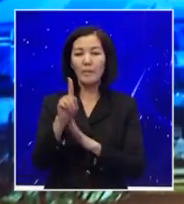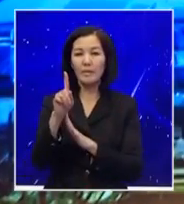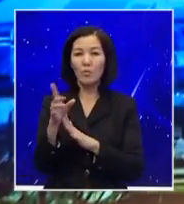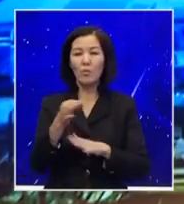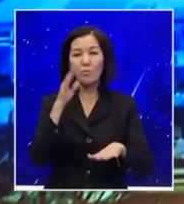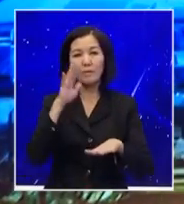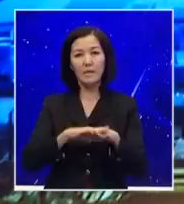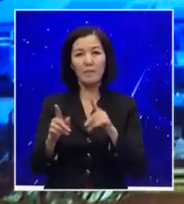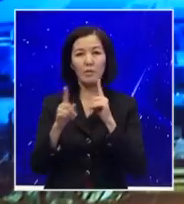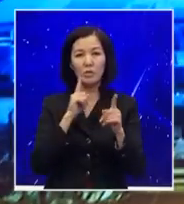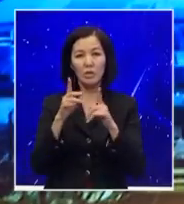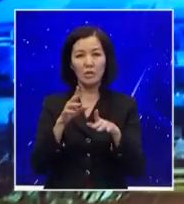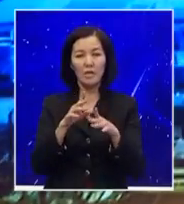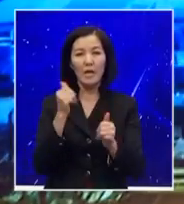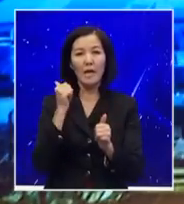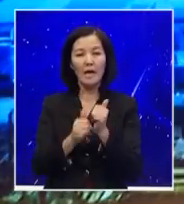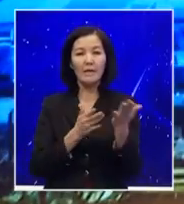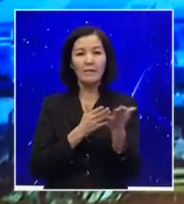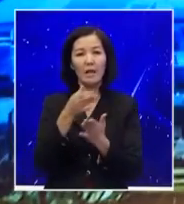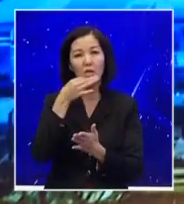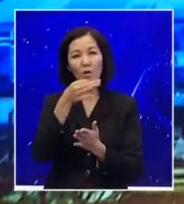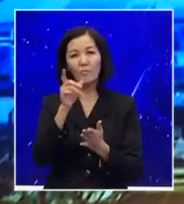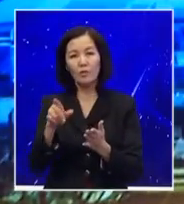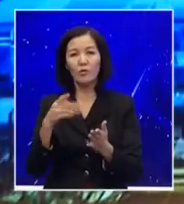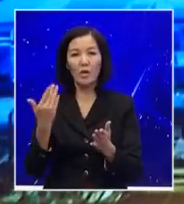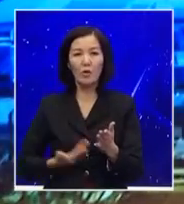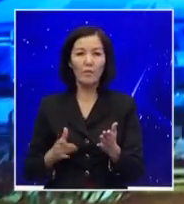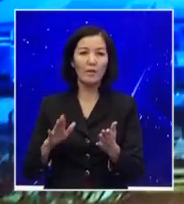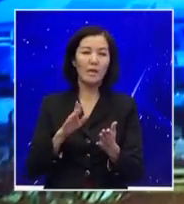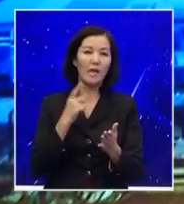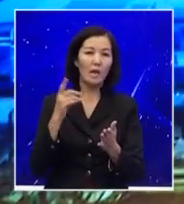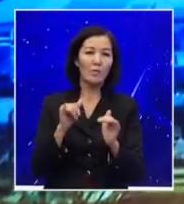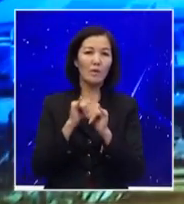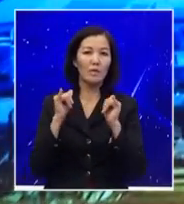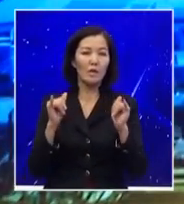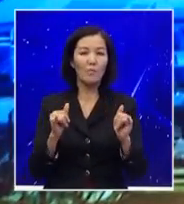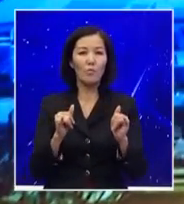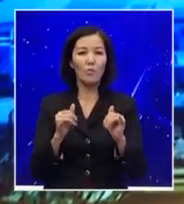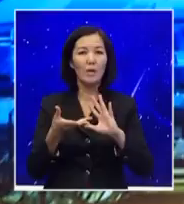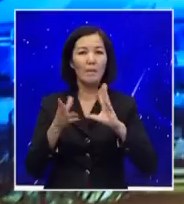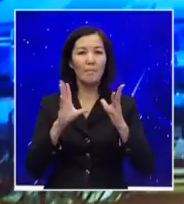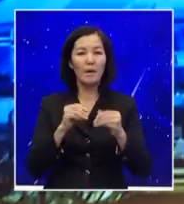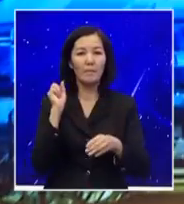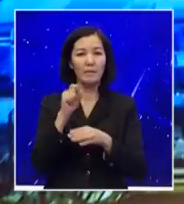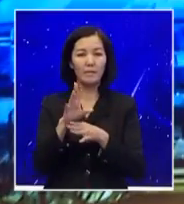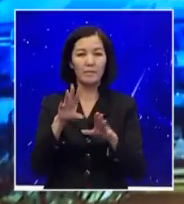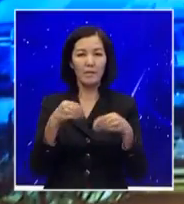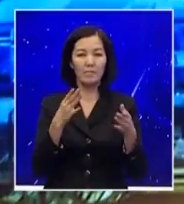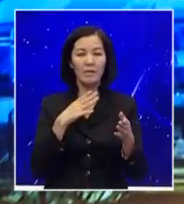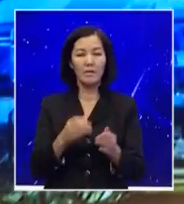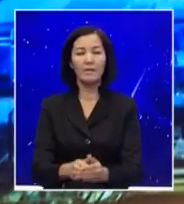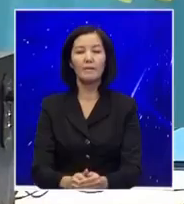осылай деді. Әр салаға жауапты тұлғалармен аймақтың әлеуметтік экономикалық даму бет алысын бағамдады. Тиісті тапсырмалар берді.